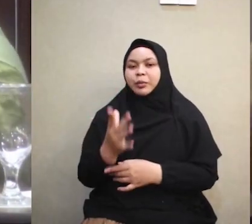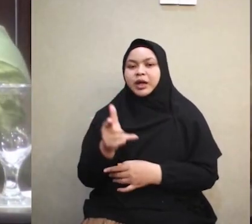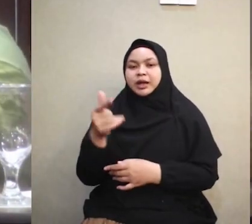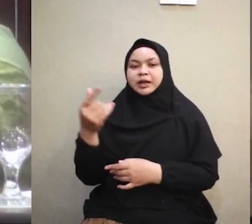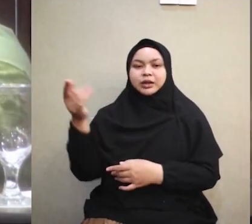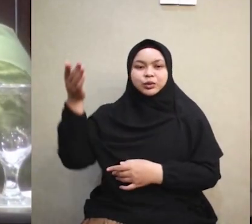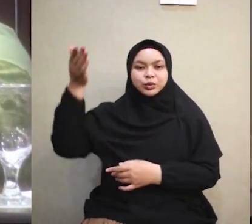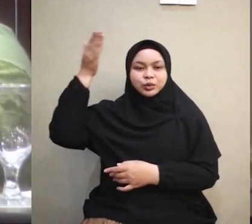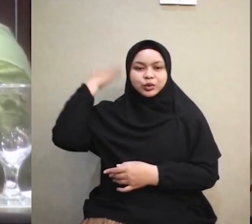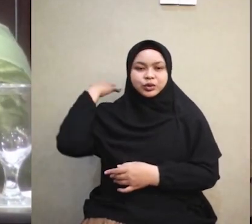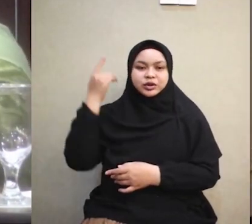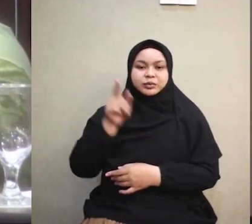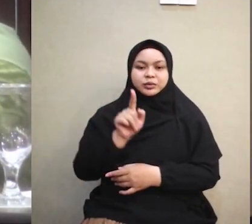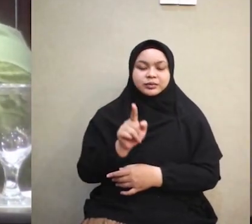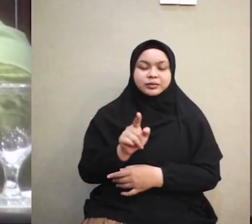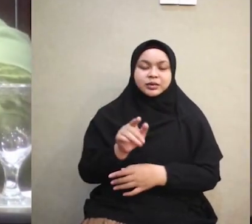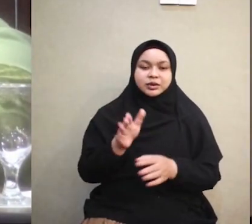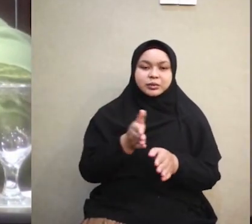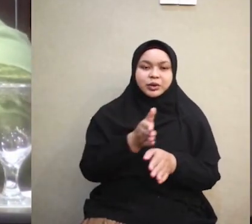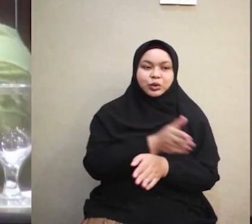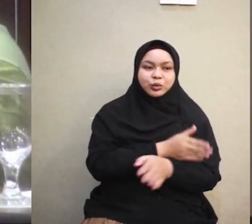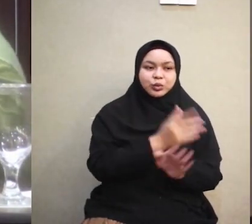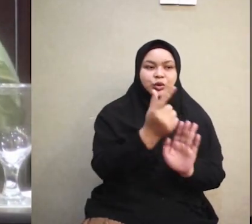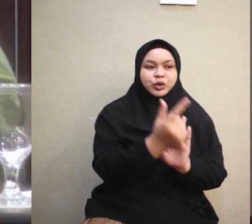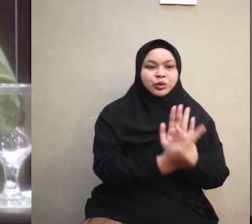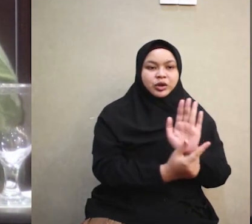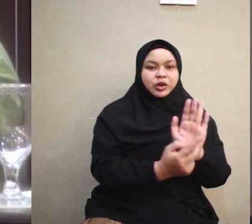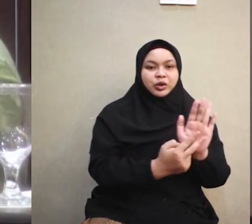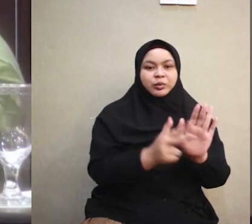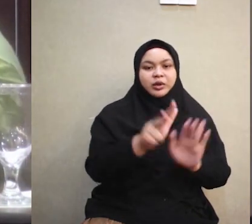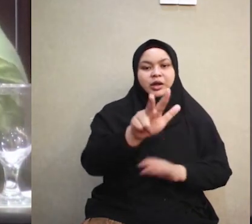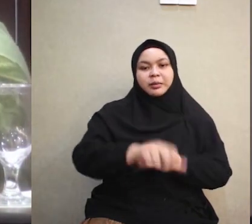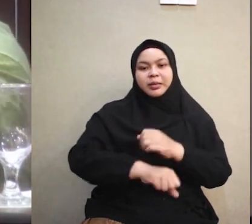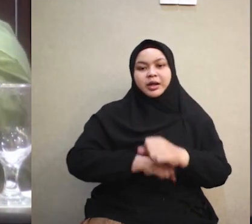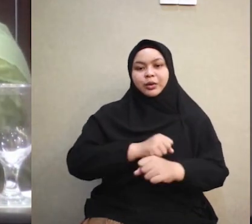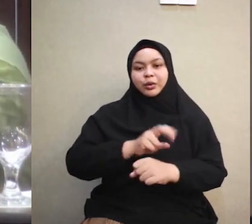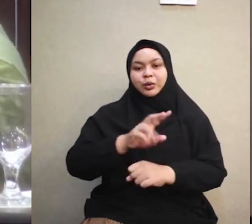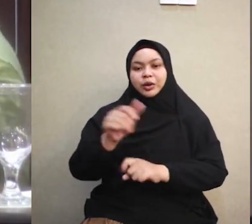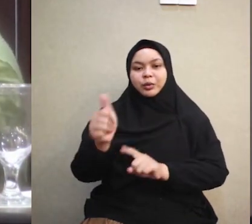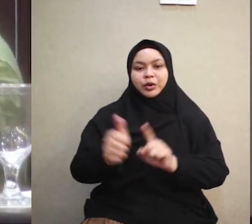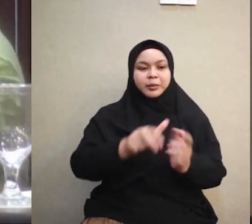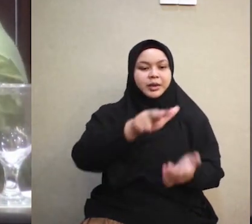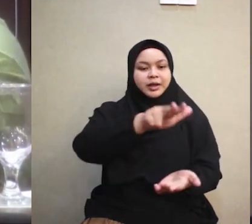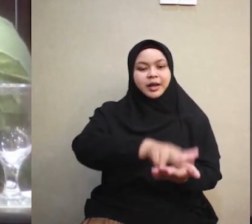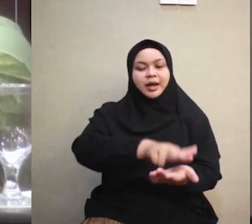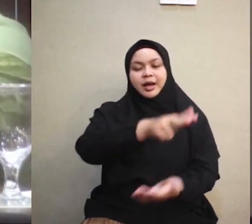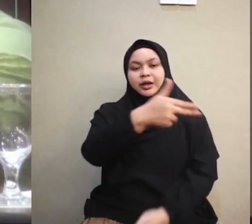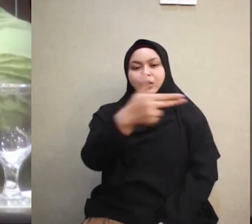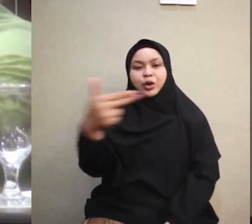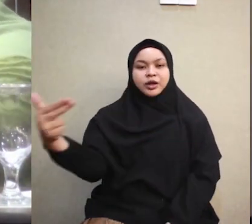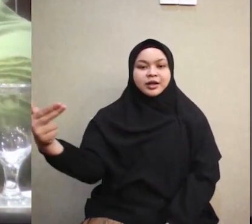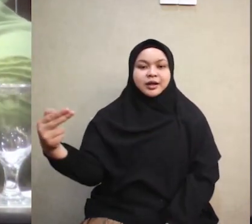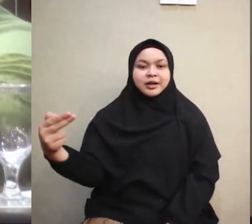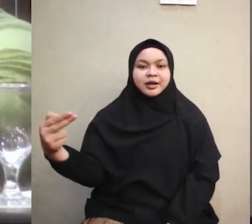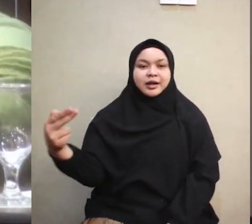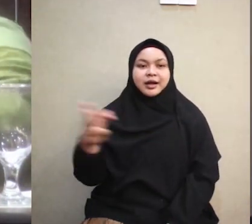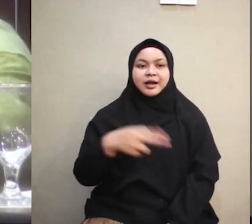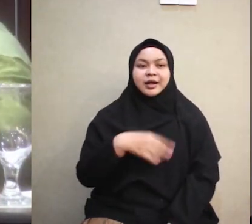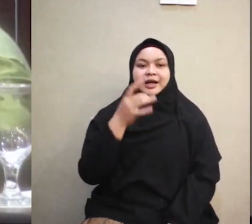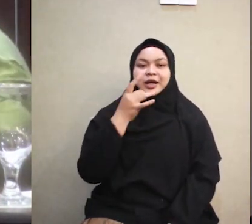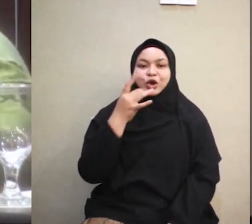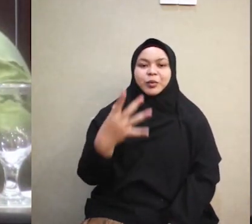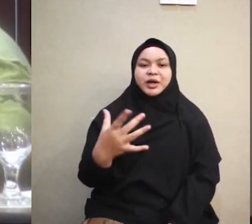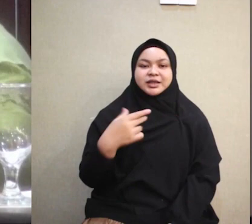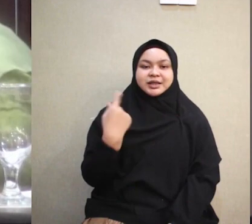undang-undang Nomor 8 2016 kita disahkan di Indonesia rekomendasi kita adalah hukum acara